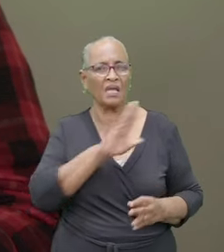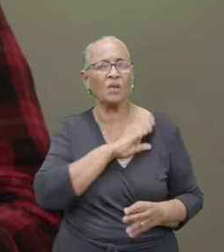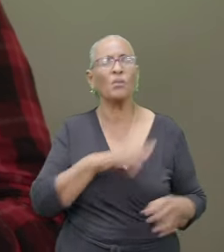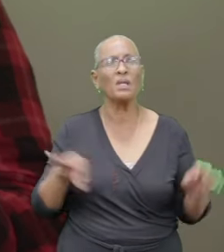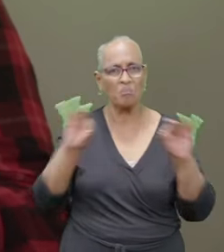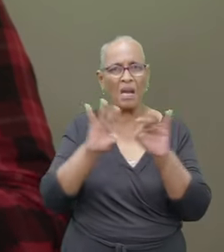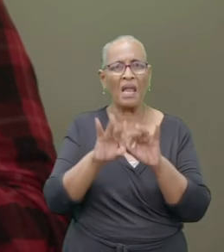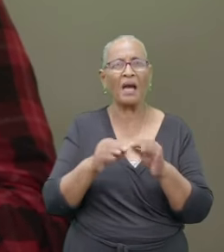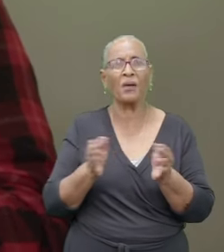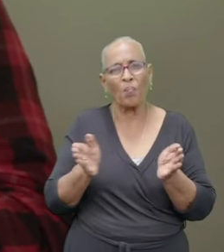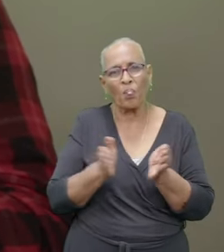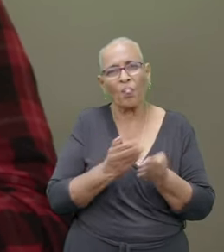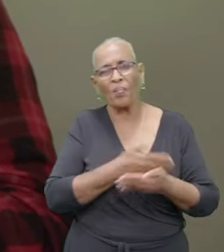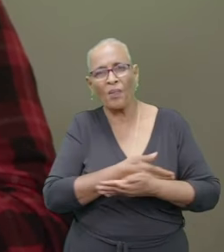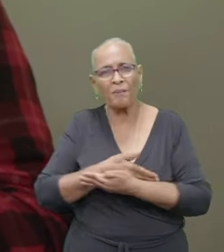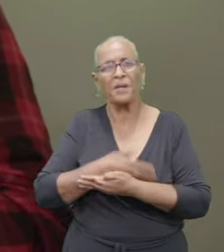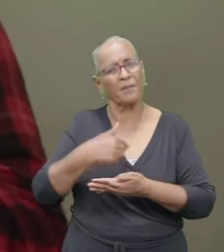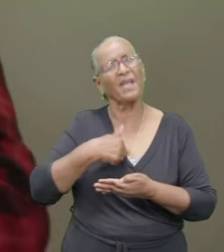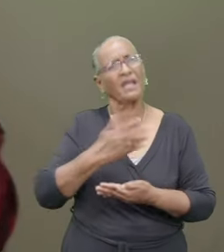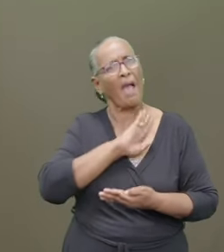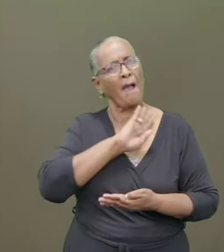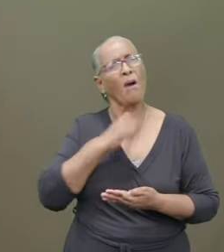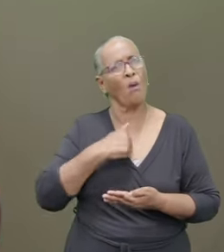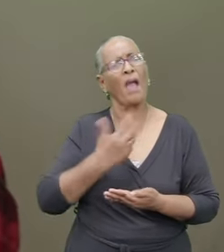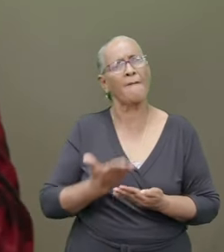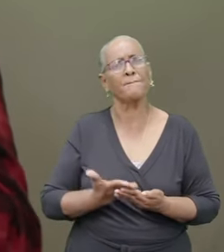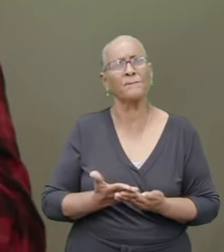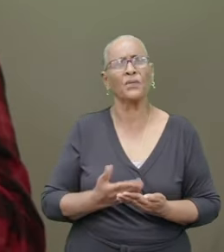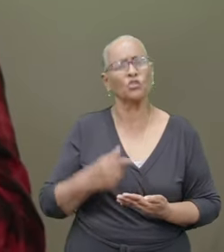is. Wanneer we praten over